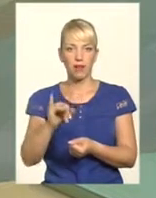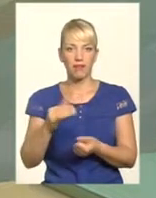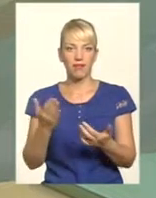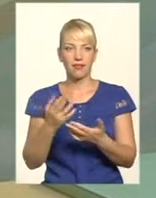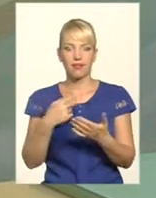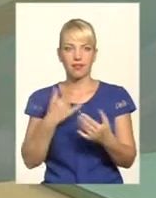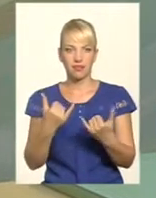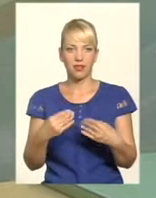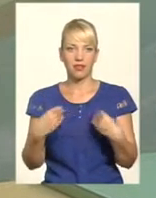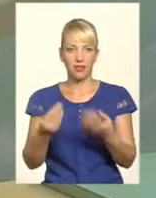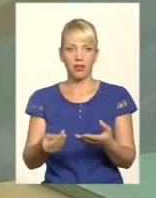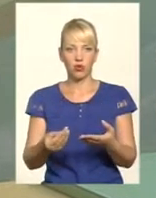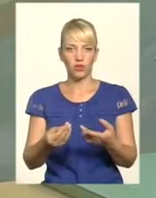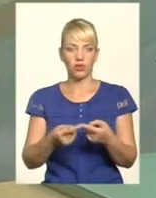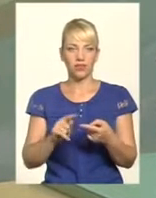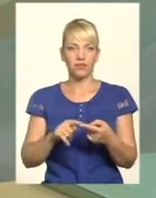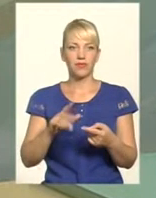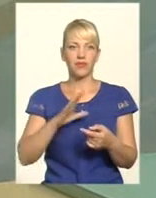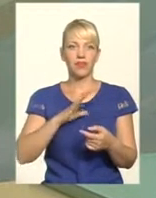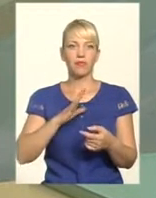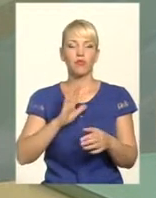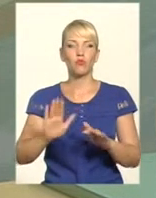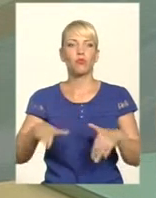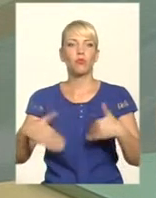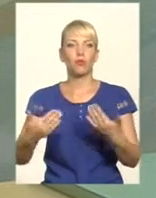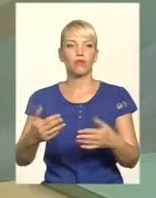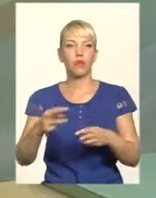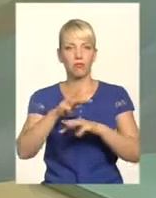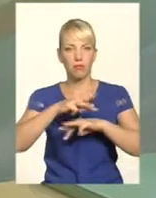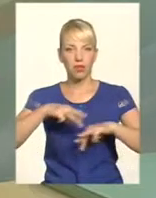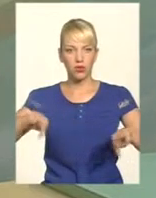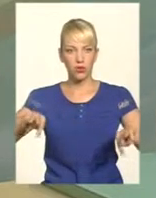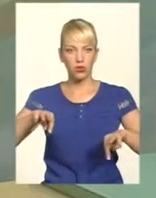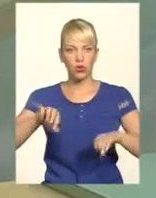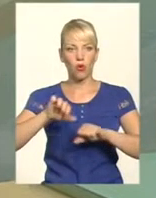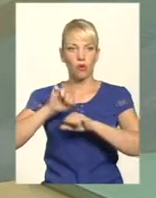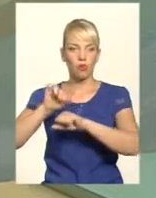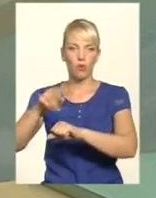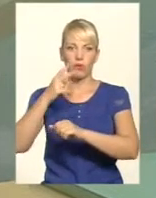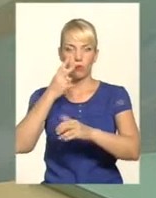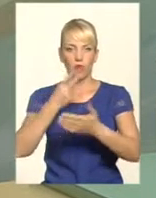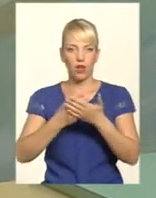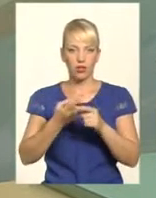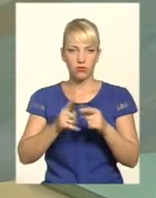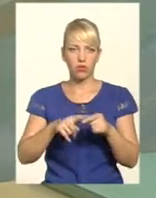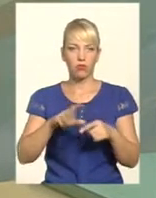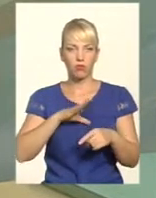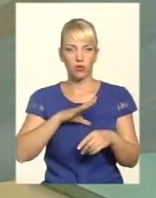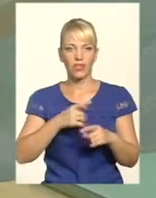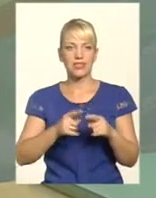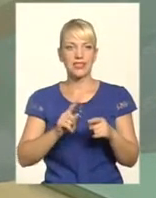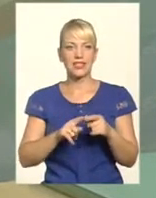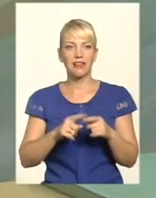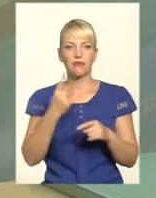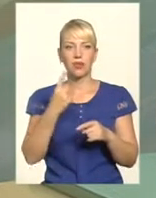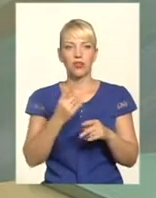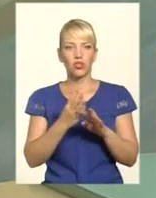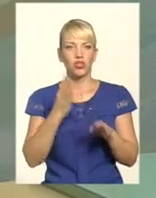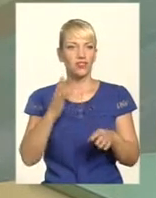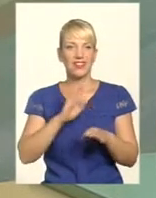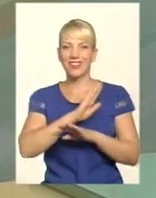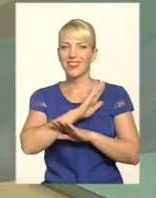ви їх бачили, в свій час їм пропонували міністру оборони і показували його. Тобто це в першу чергу не